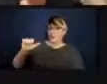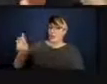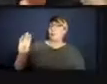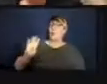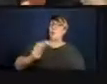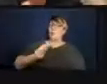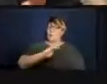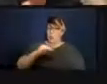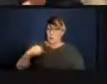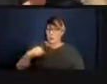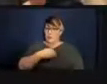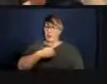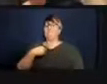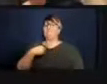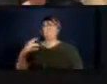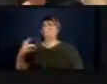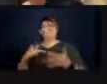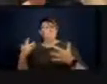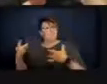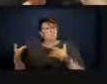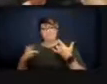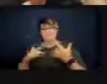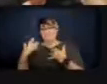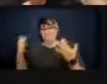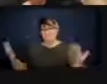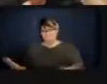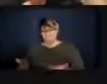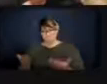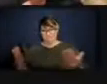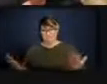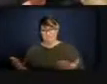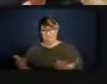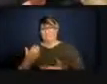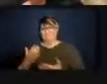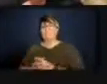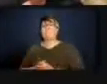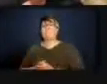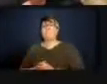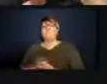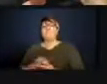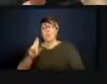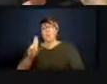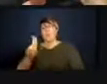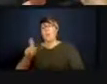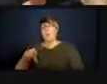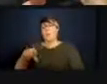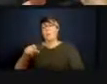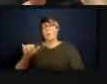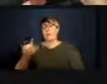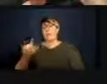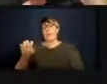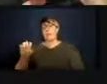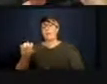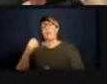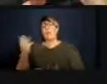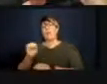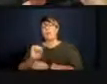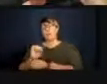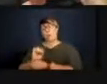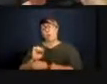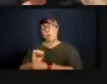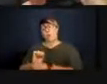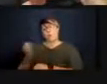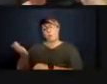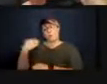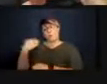Asante Mkuu Pora. Nimefurahi sana kuwa mbele yenu leo ili niwape maelezo